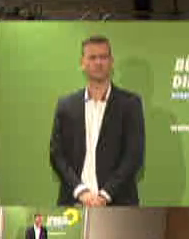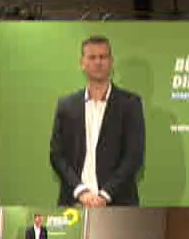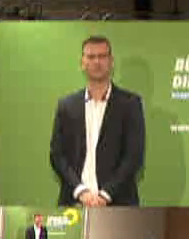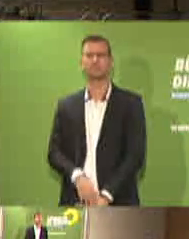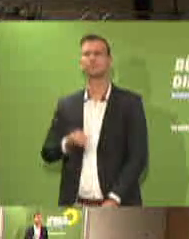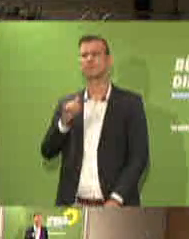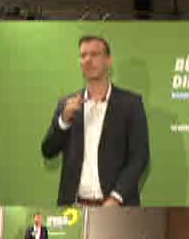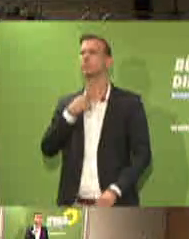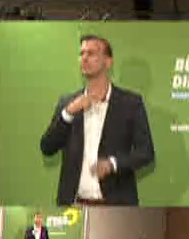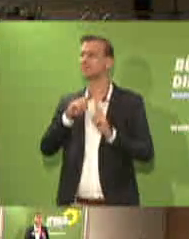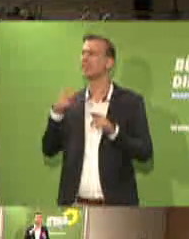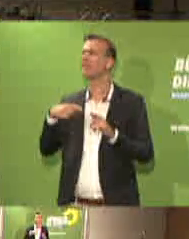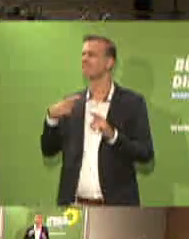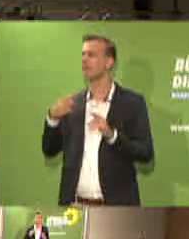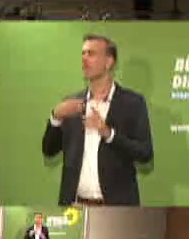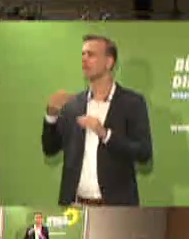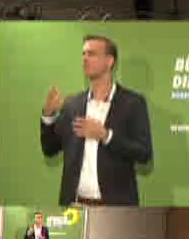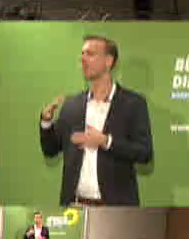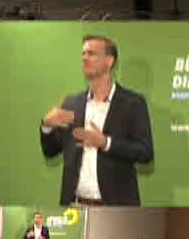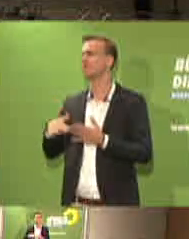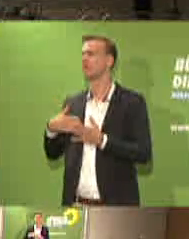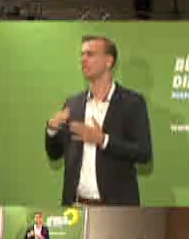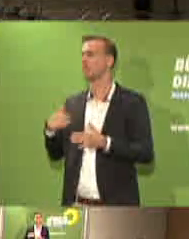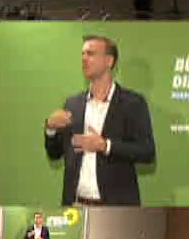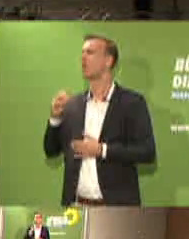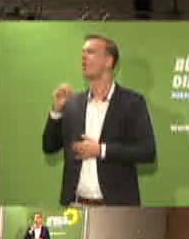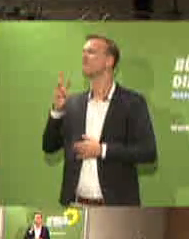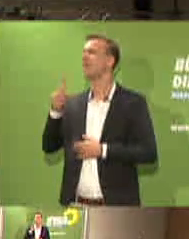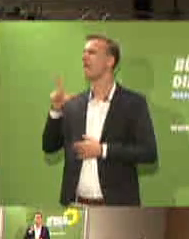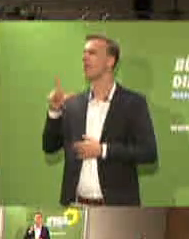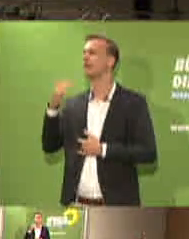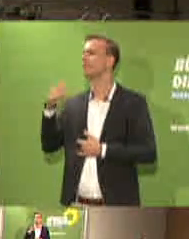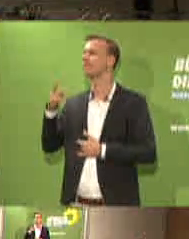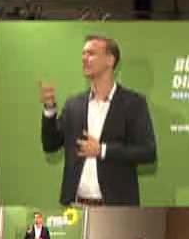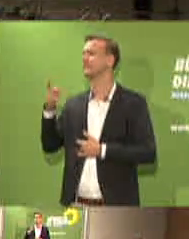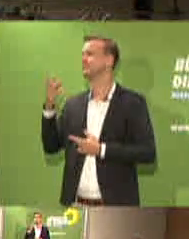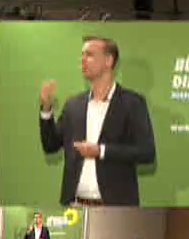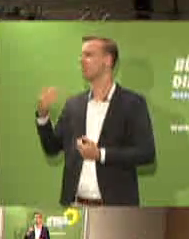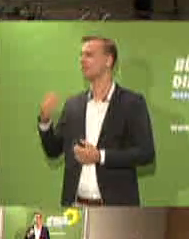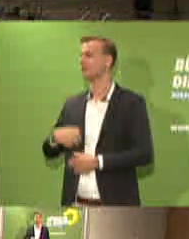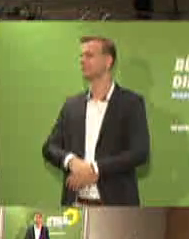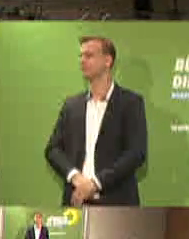Ja, es fehlen noch Stimmzettel, wir machen ja auch noch nicht weiter. OWL ist noch nicht komplett versorgt.